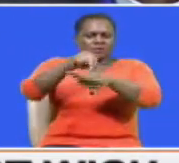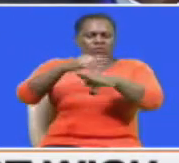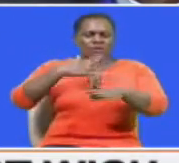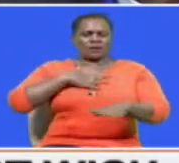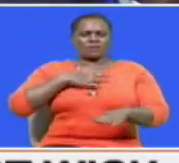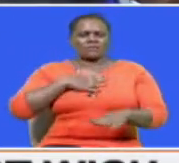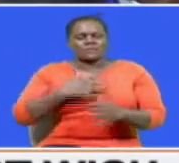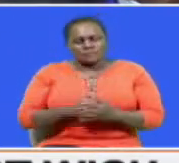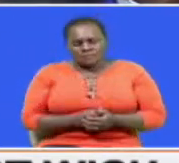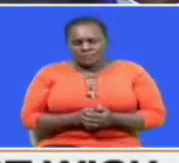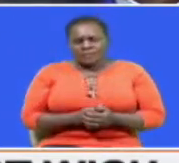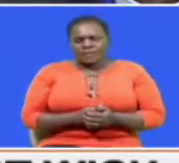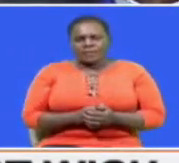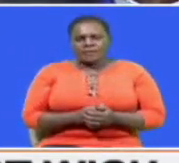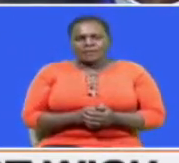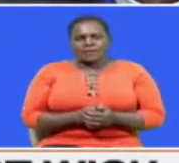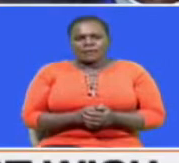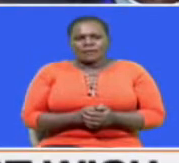la Kenya.